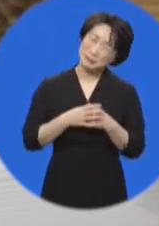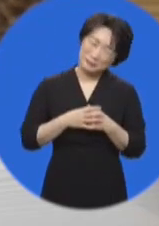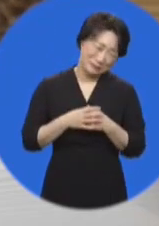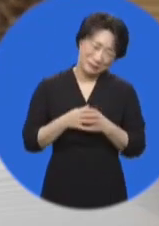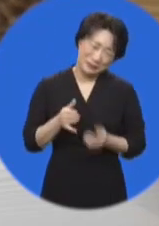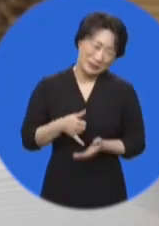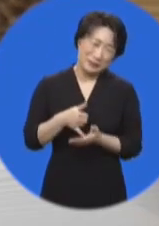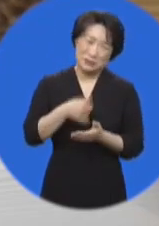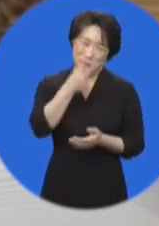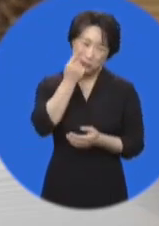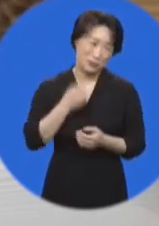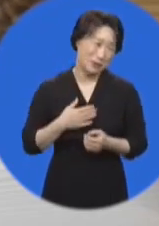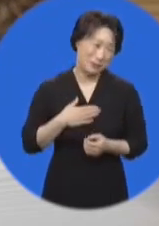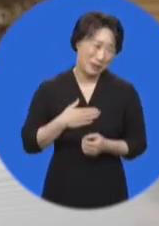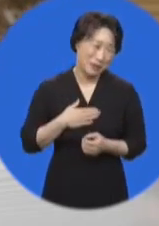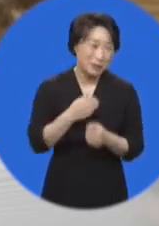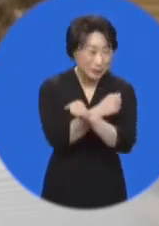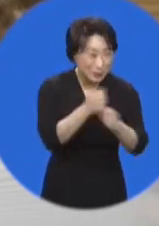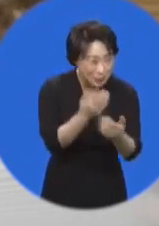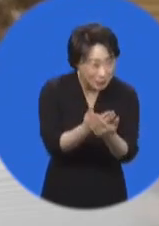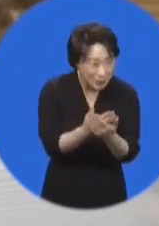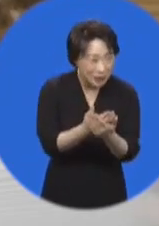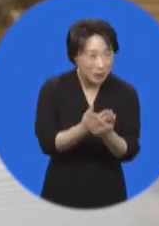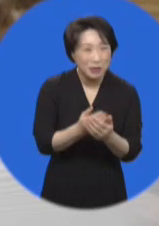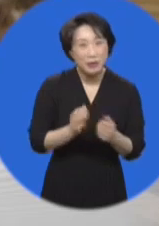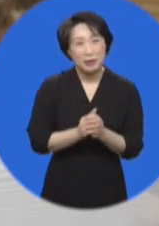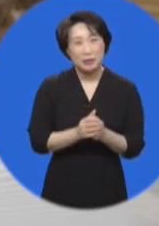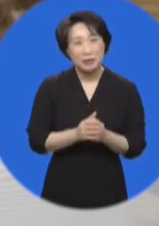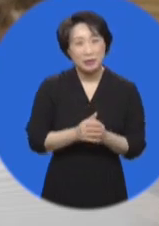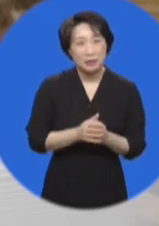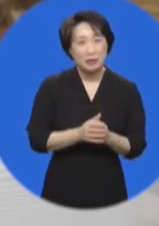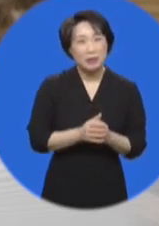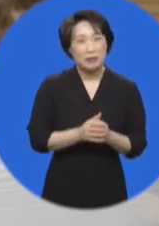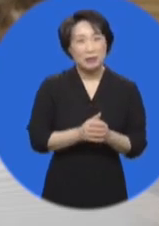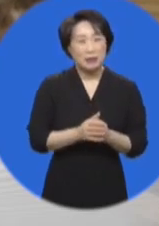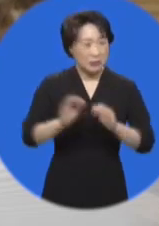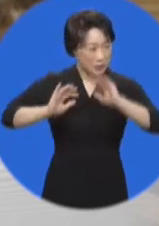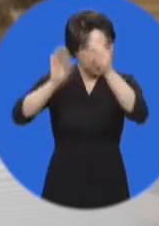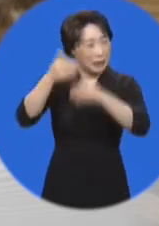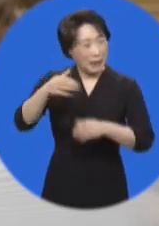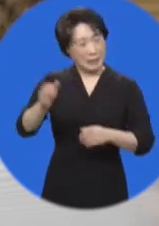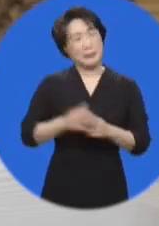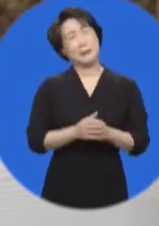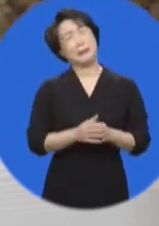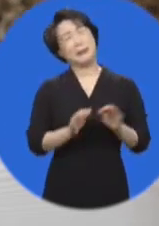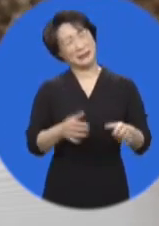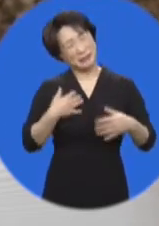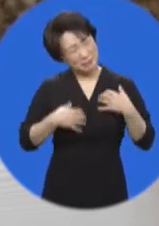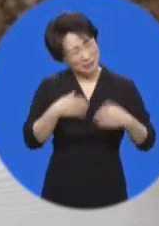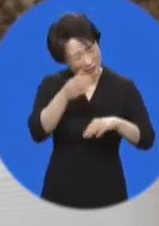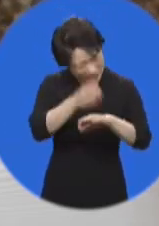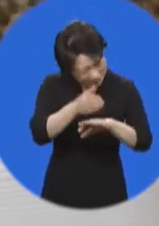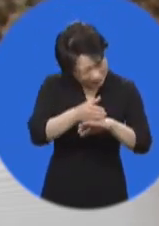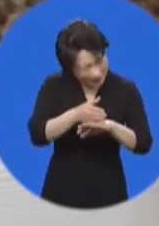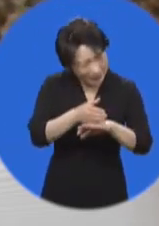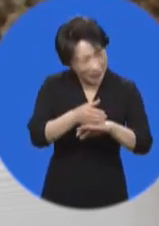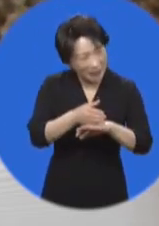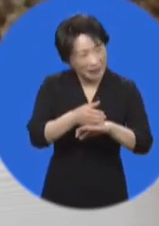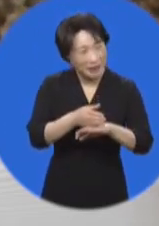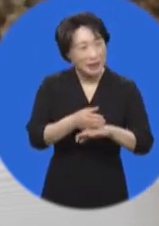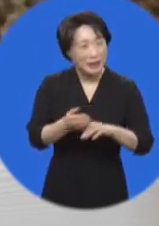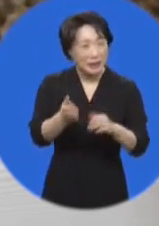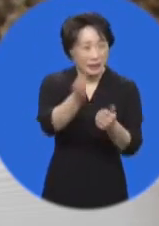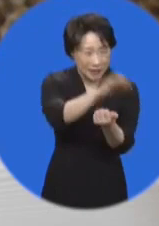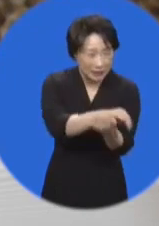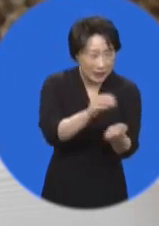인격의 유고뿐입니다. 용서하시기 바랍니다. 그리고 천국 가셨으니 기쁨과 감사로